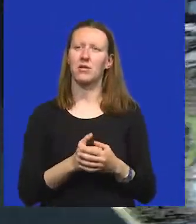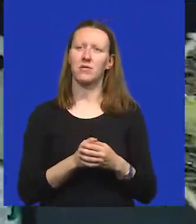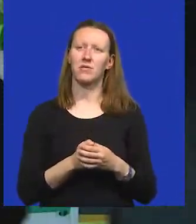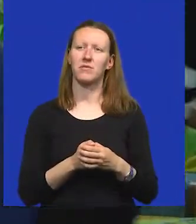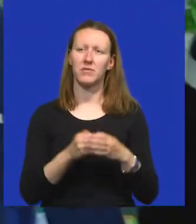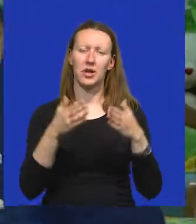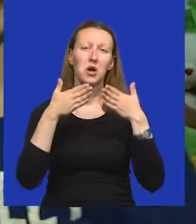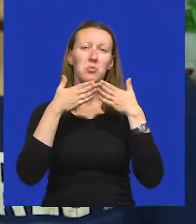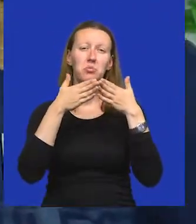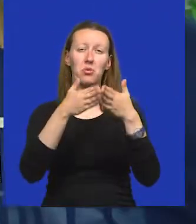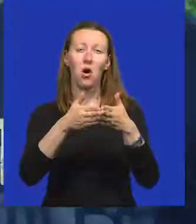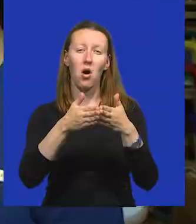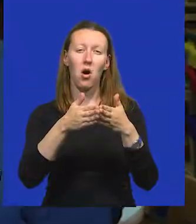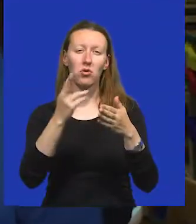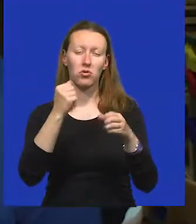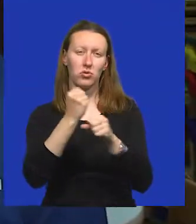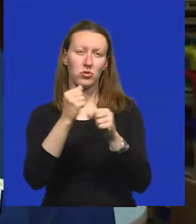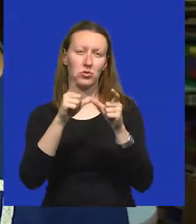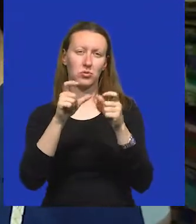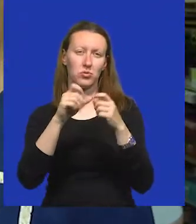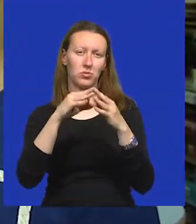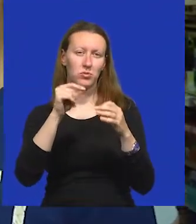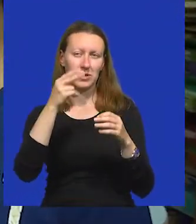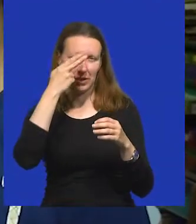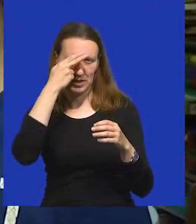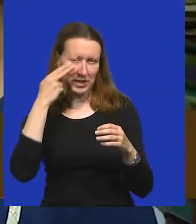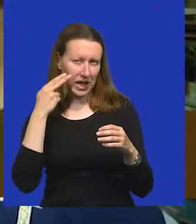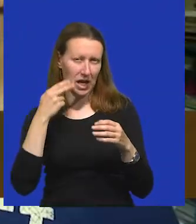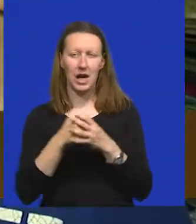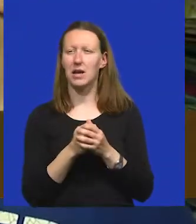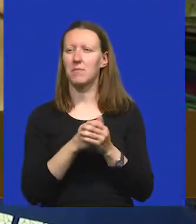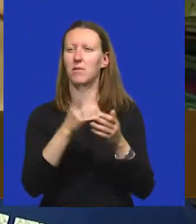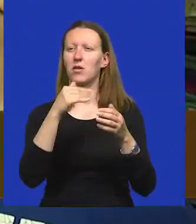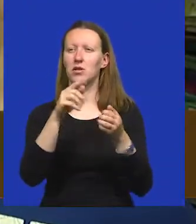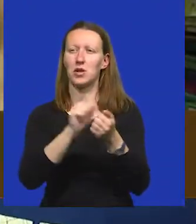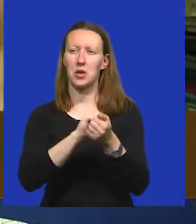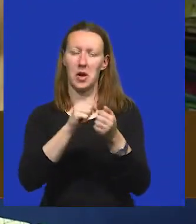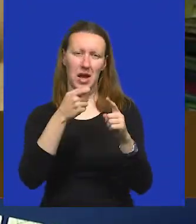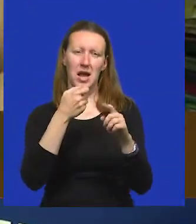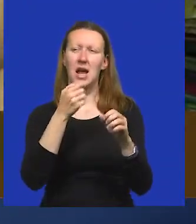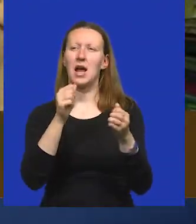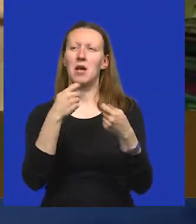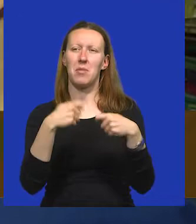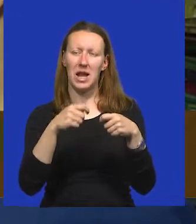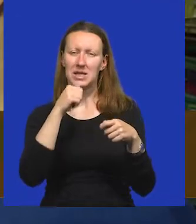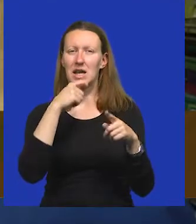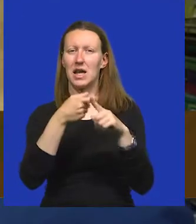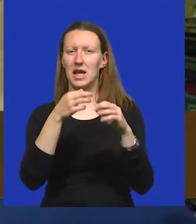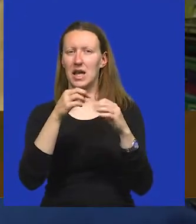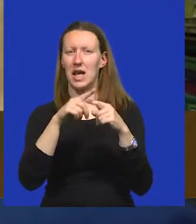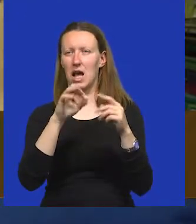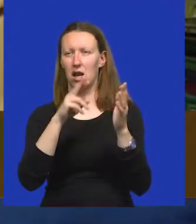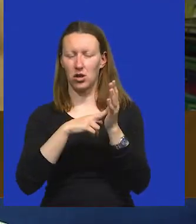nave pirata. La nave pirata l'avete creata con cosa? Con il cartone. Col cartone e con la